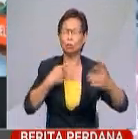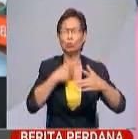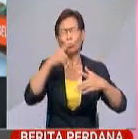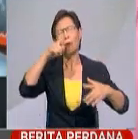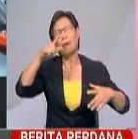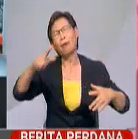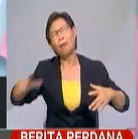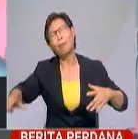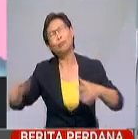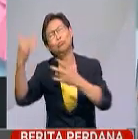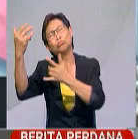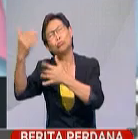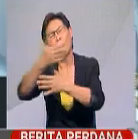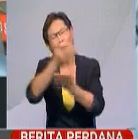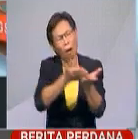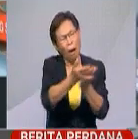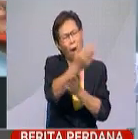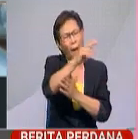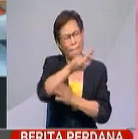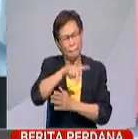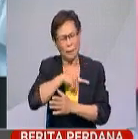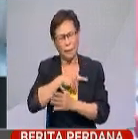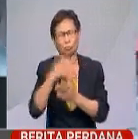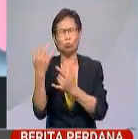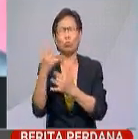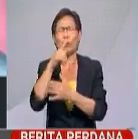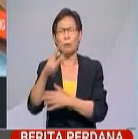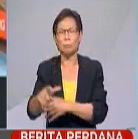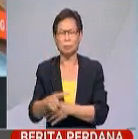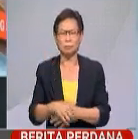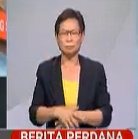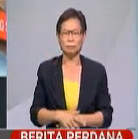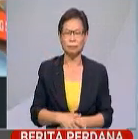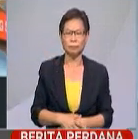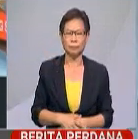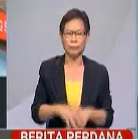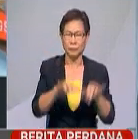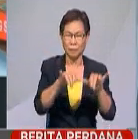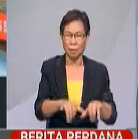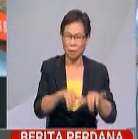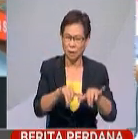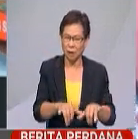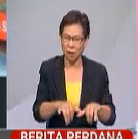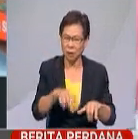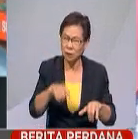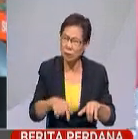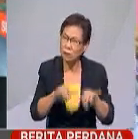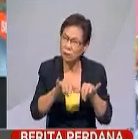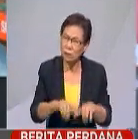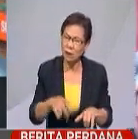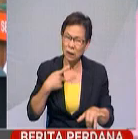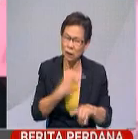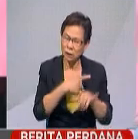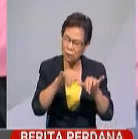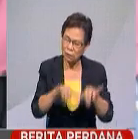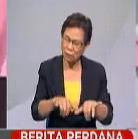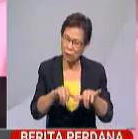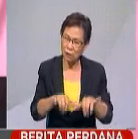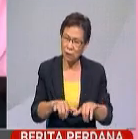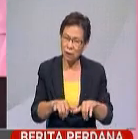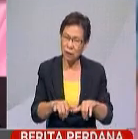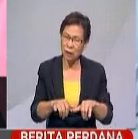tunggu hak milik untuk dapatkan hak milik ini. Kalau ikutkan dah tinggal di sini berapa lama? Kita tinggal di